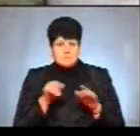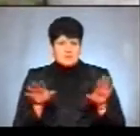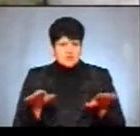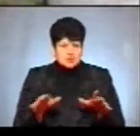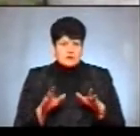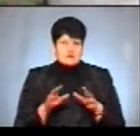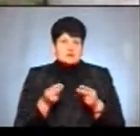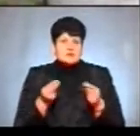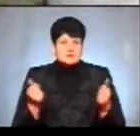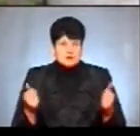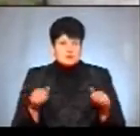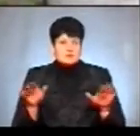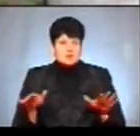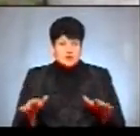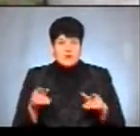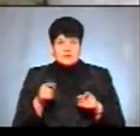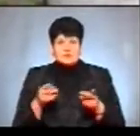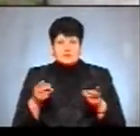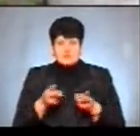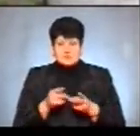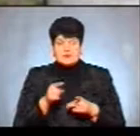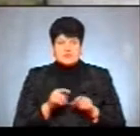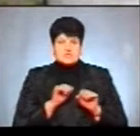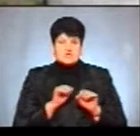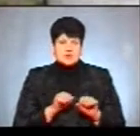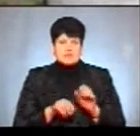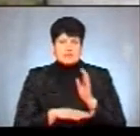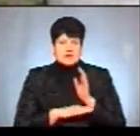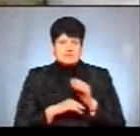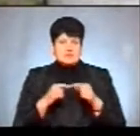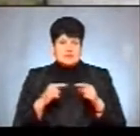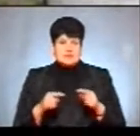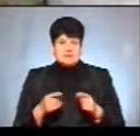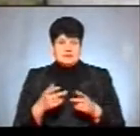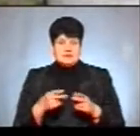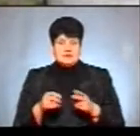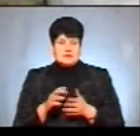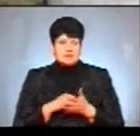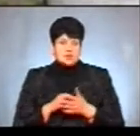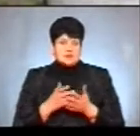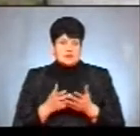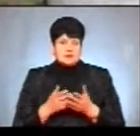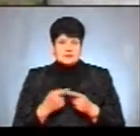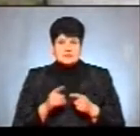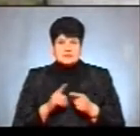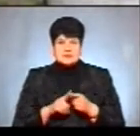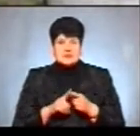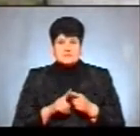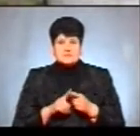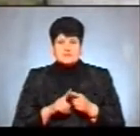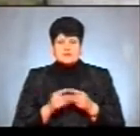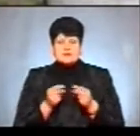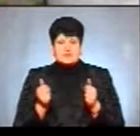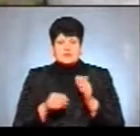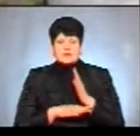всі ми добре знаємо, що птахи ним необхідні, оскільки вони захищають дерева від різних шкідників. Появляться ці шкідники на деревах,